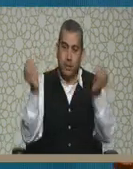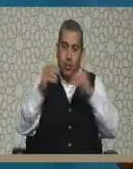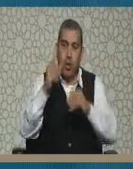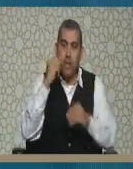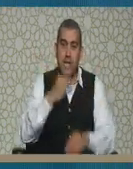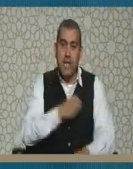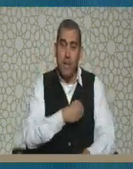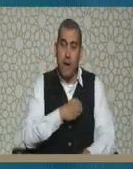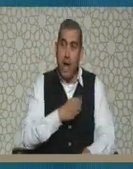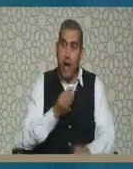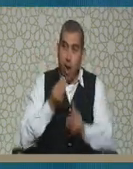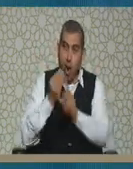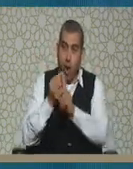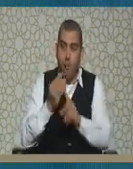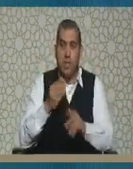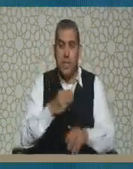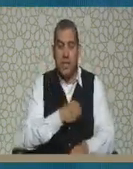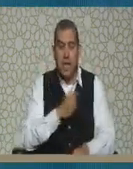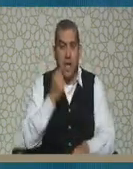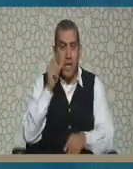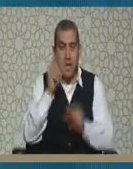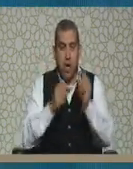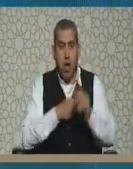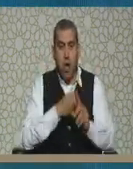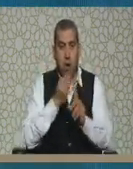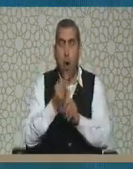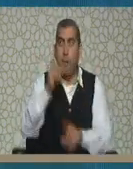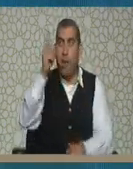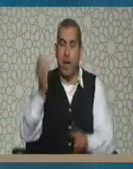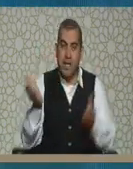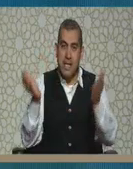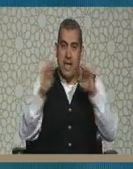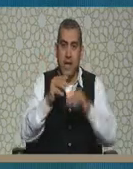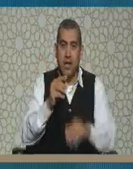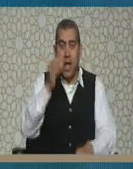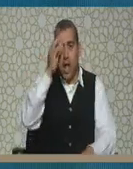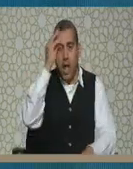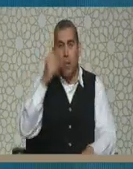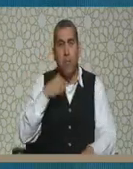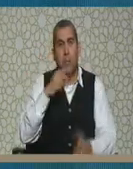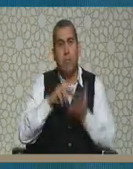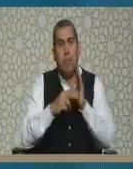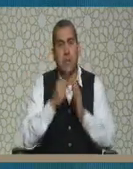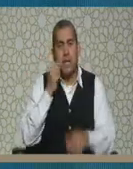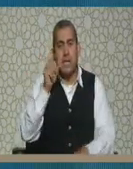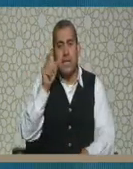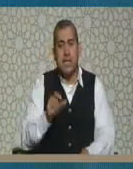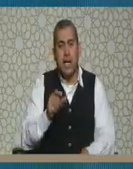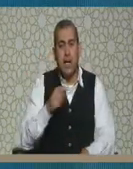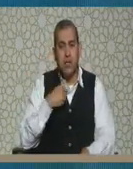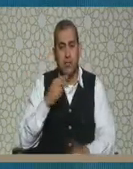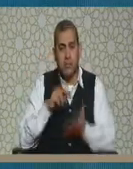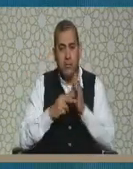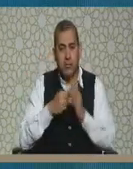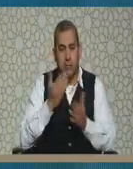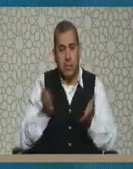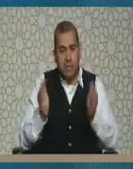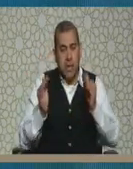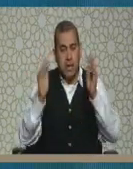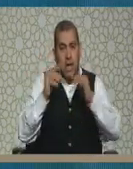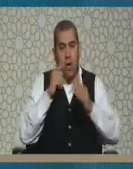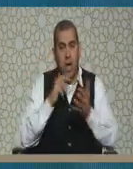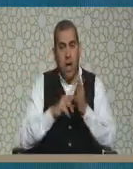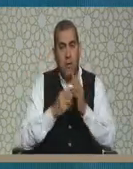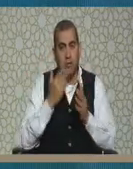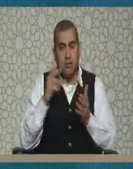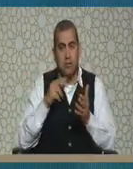الحب فيزداد الانسان حبا لله سبحانه وتعالى طب وايه المضره ان الانسان يبز نس العلاقه يبز يبز